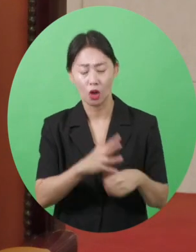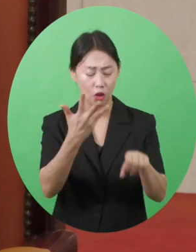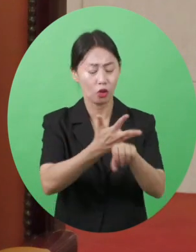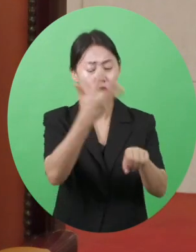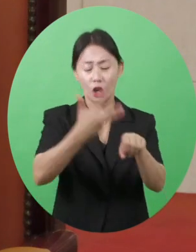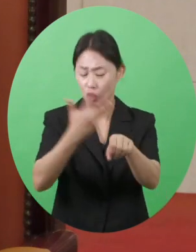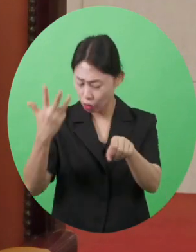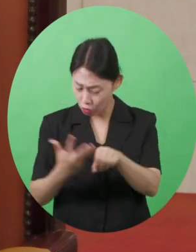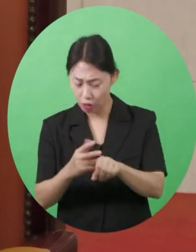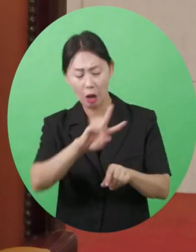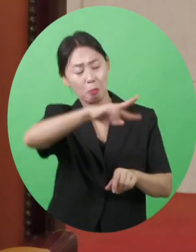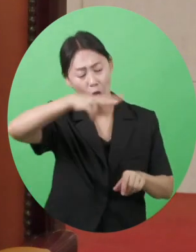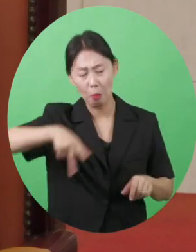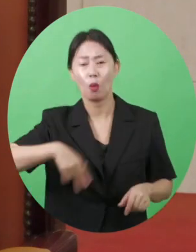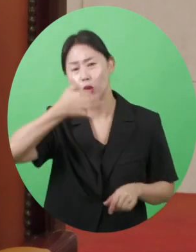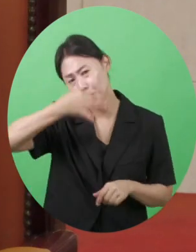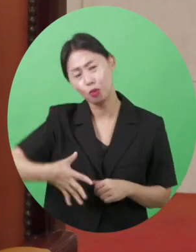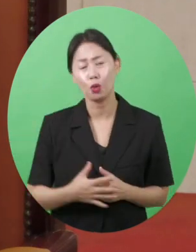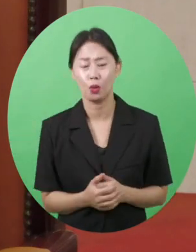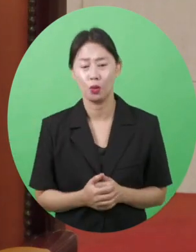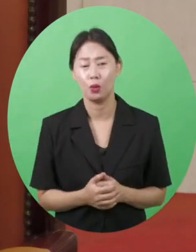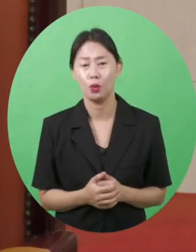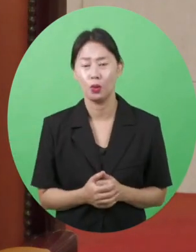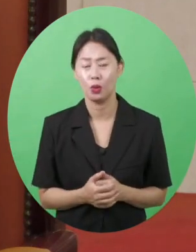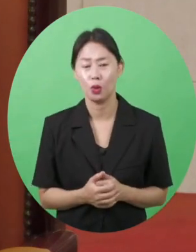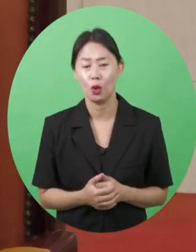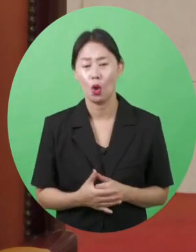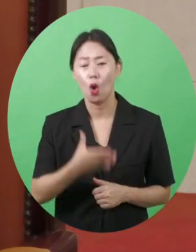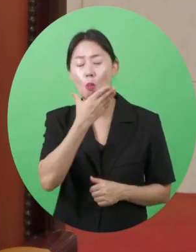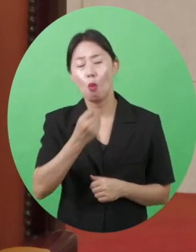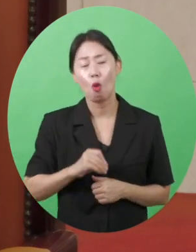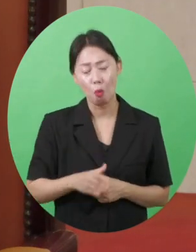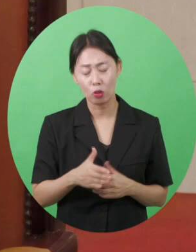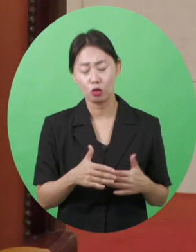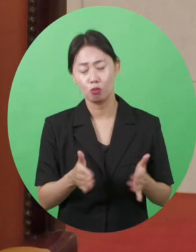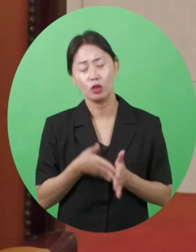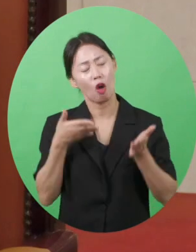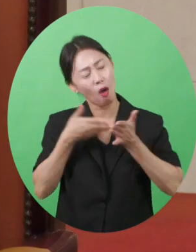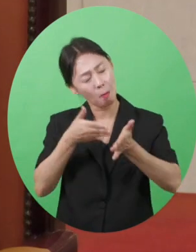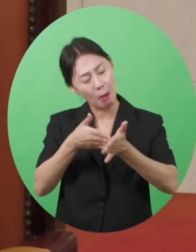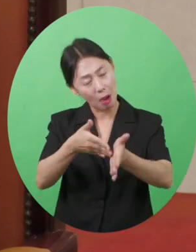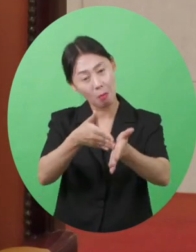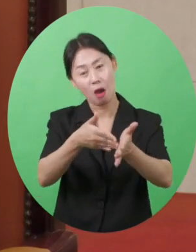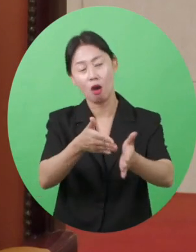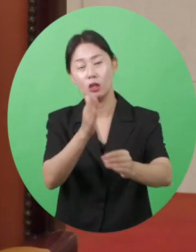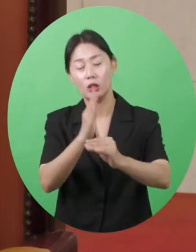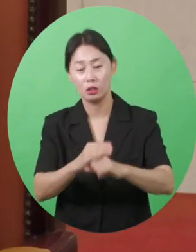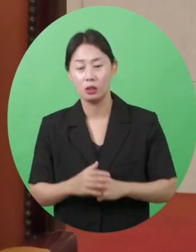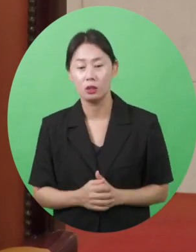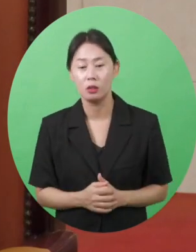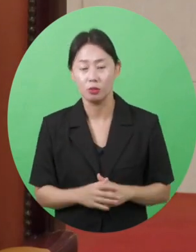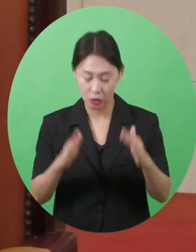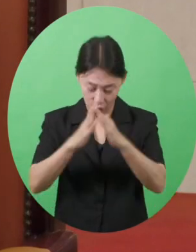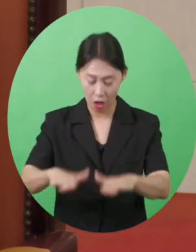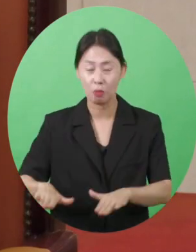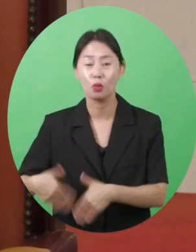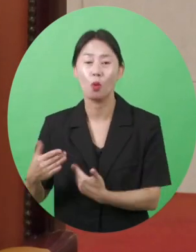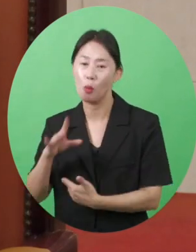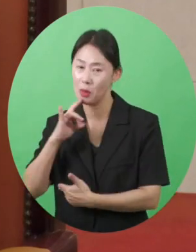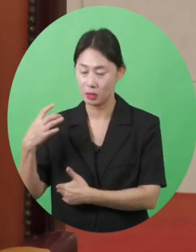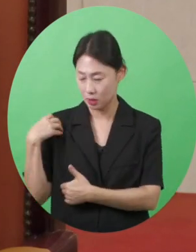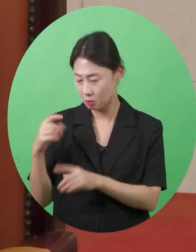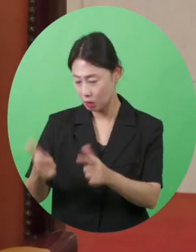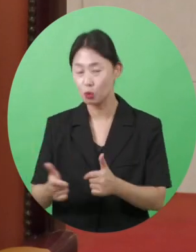지원해 줬으면 좋겠다라는 말씀을 좀 드리고요. 이는 이제 보건복지부에도 저희가 적극적으로 사실 건의하고 있는 사항입니다. 이건 전라남